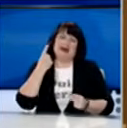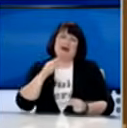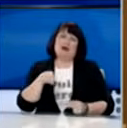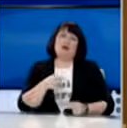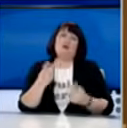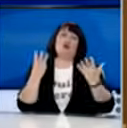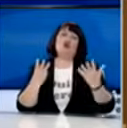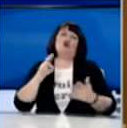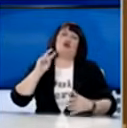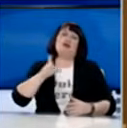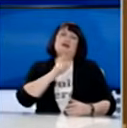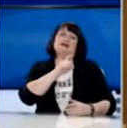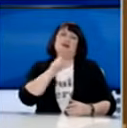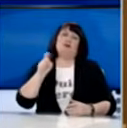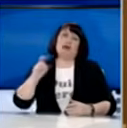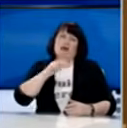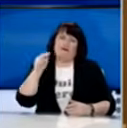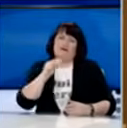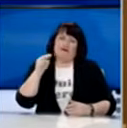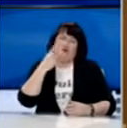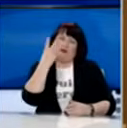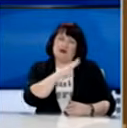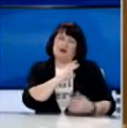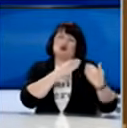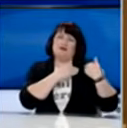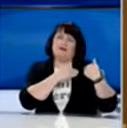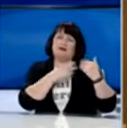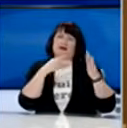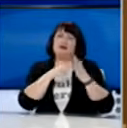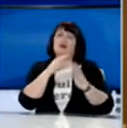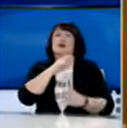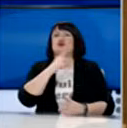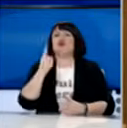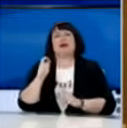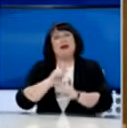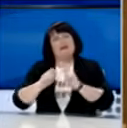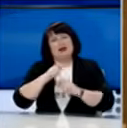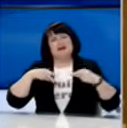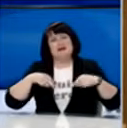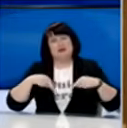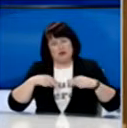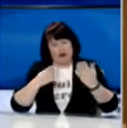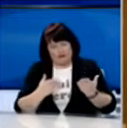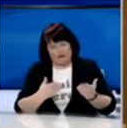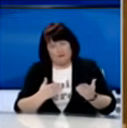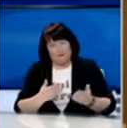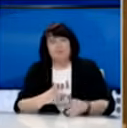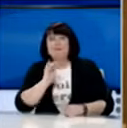ευρώ υπό την δική σας ευθύνη το 2021. Ξέρετε